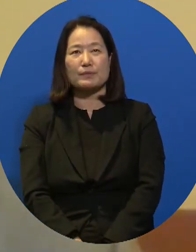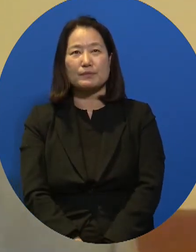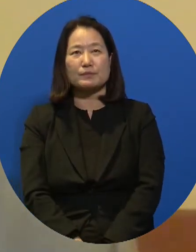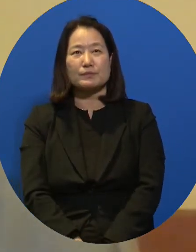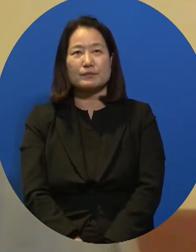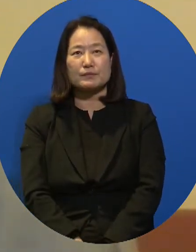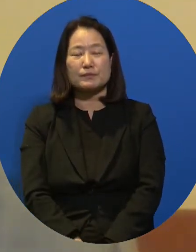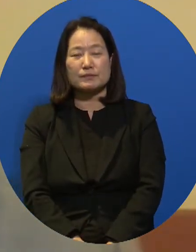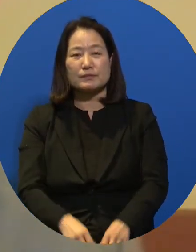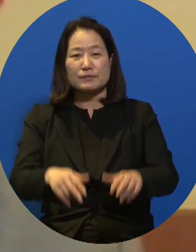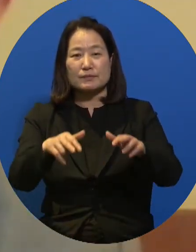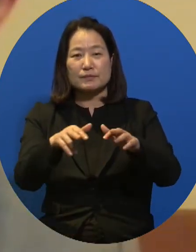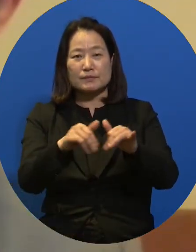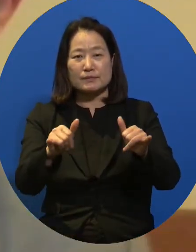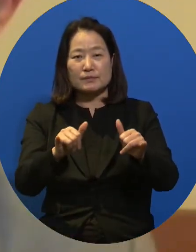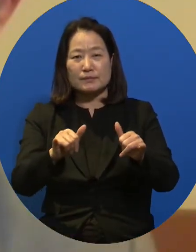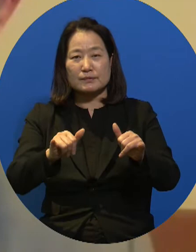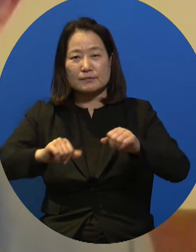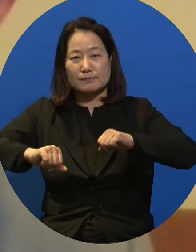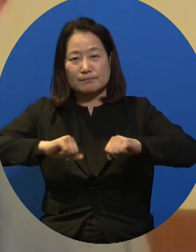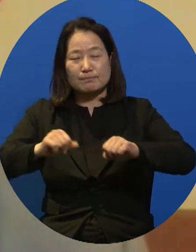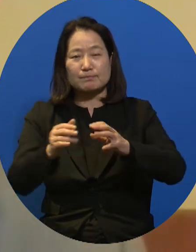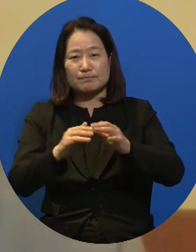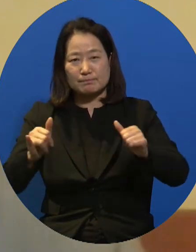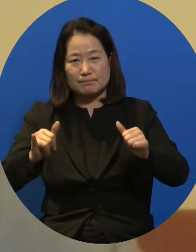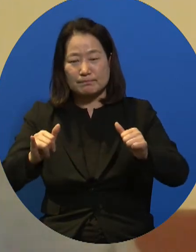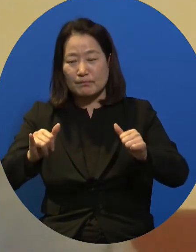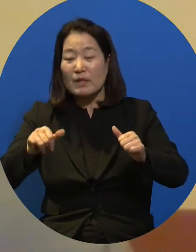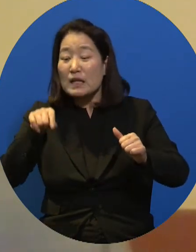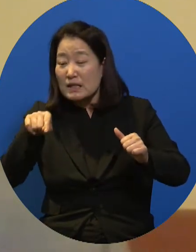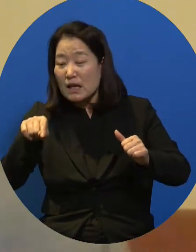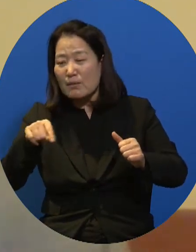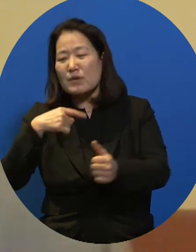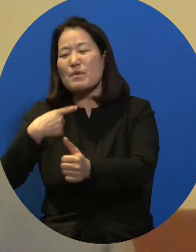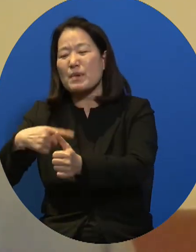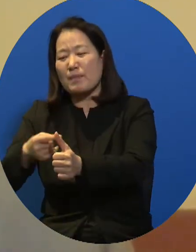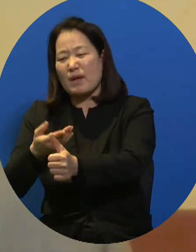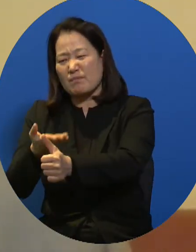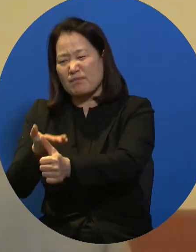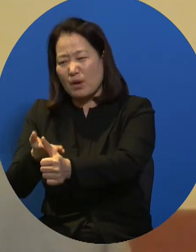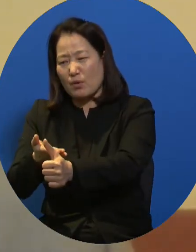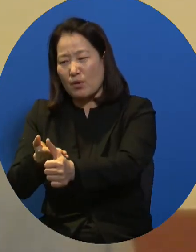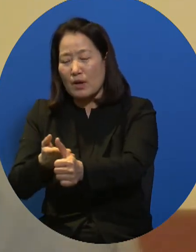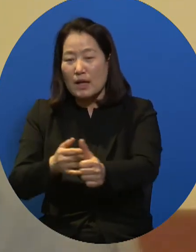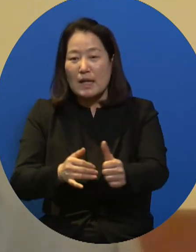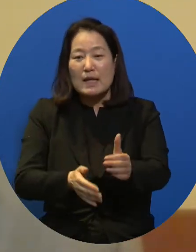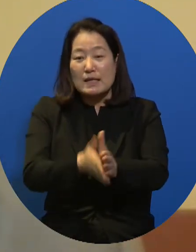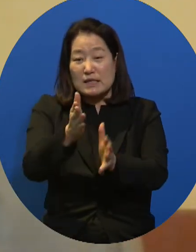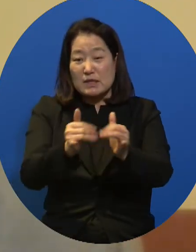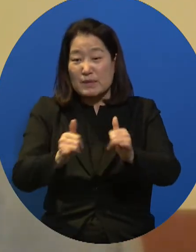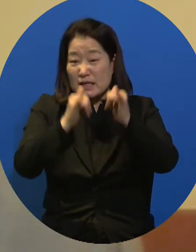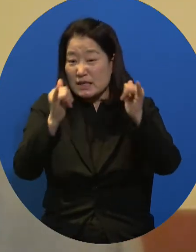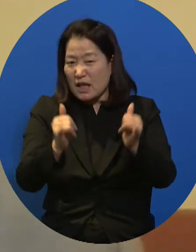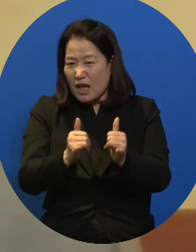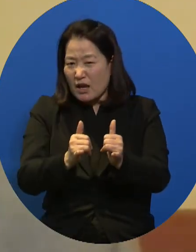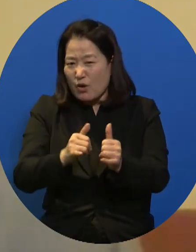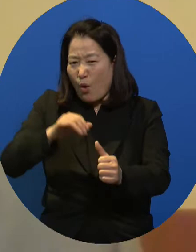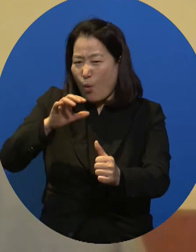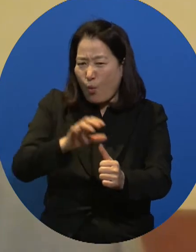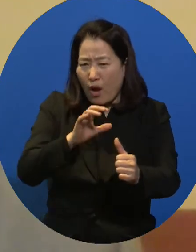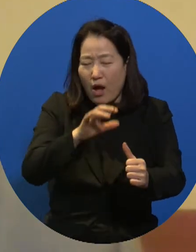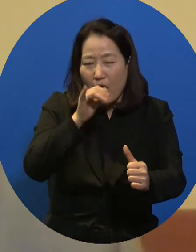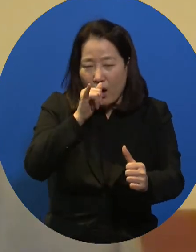장애인 활동가들을 비판하고 그리고 시민사회에 대해서 위협을 하며